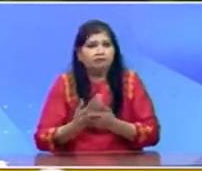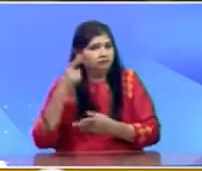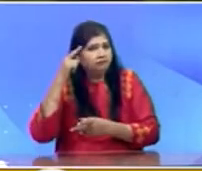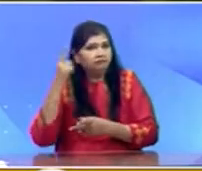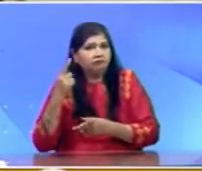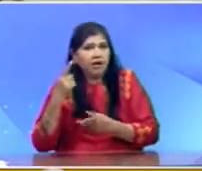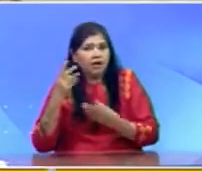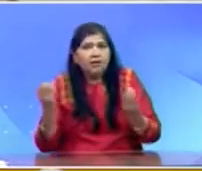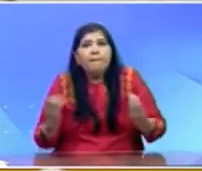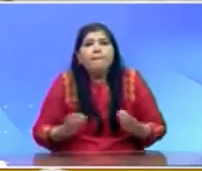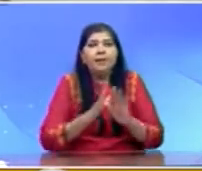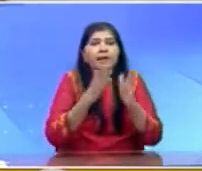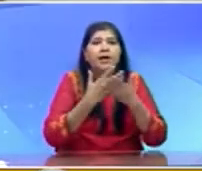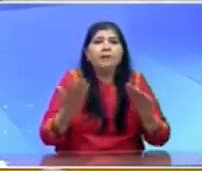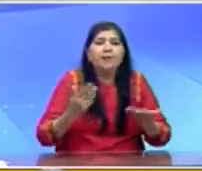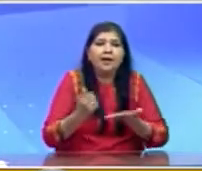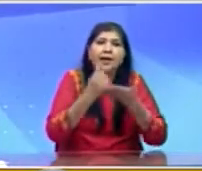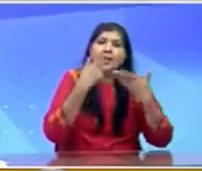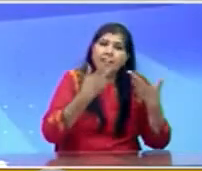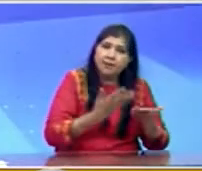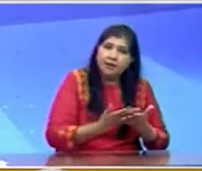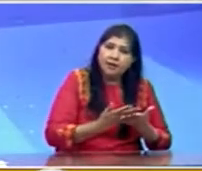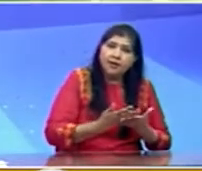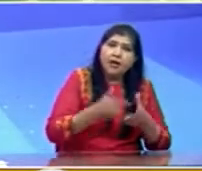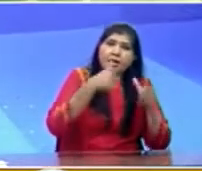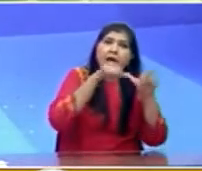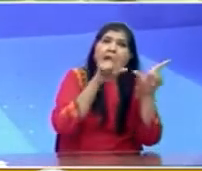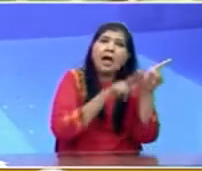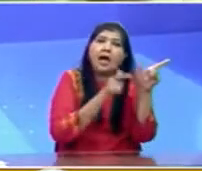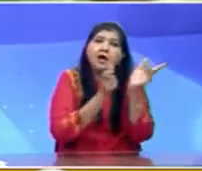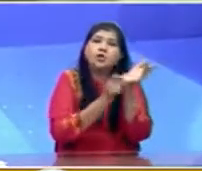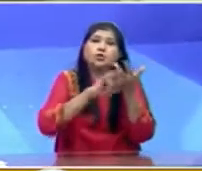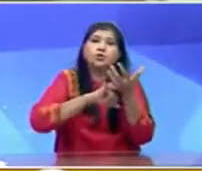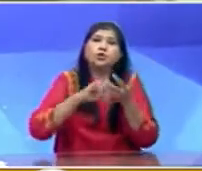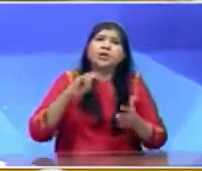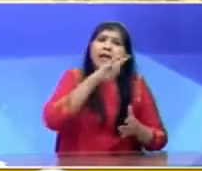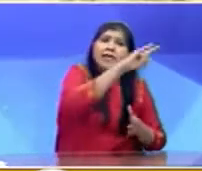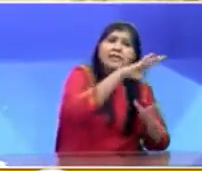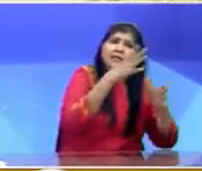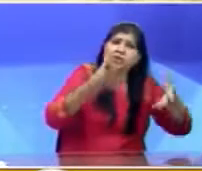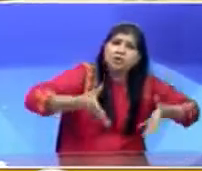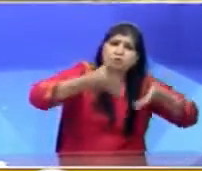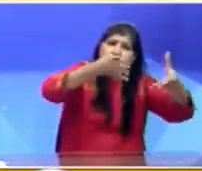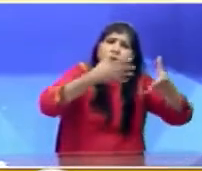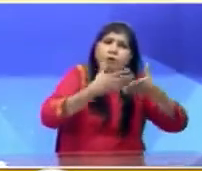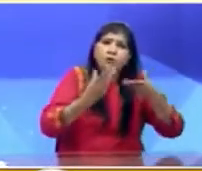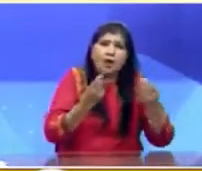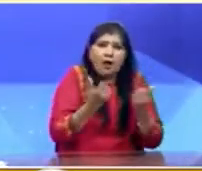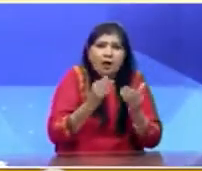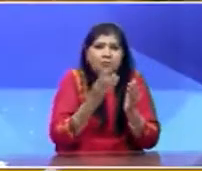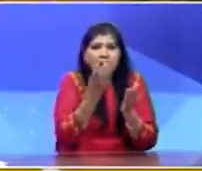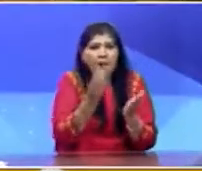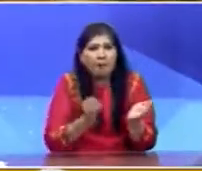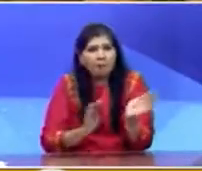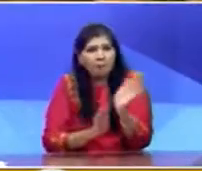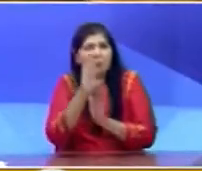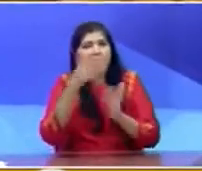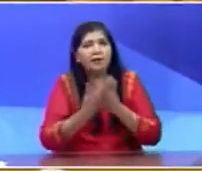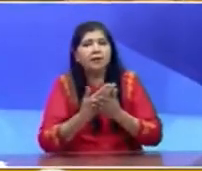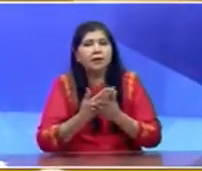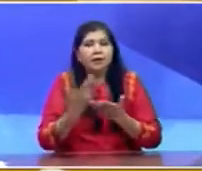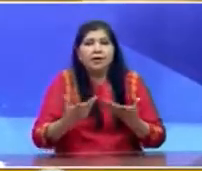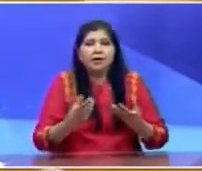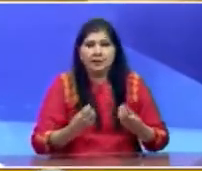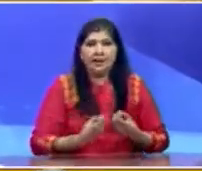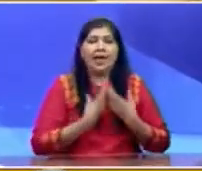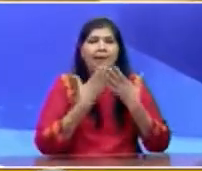बड़ी वजह है कि आयुष एक्सपोर्ट में रिकॉर्ड तेजी आई है और ये भी बहुत सुखद